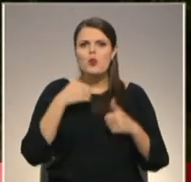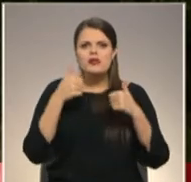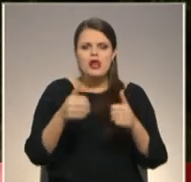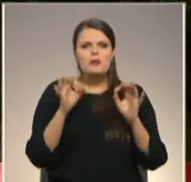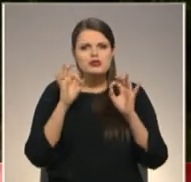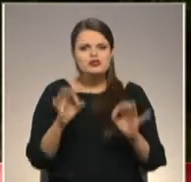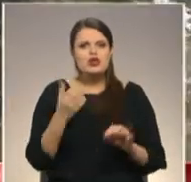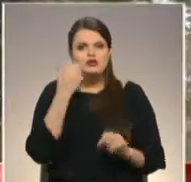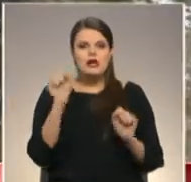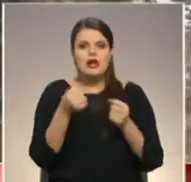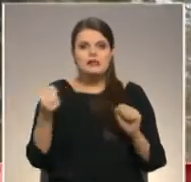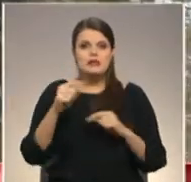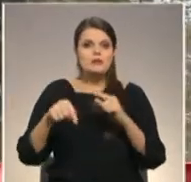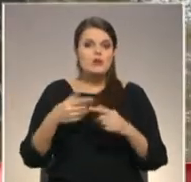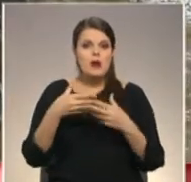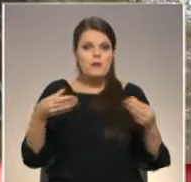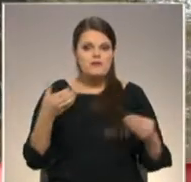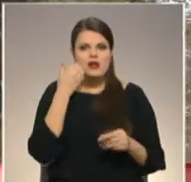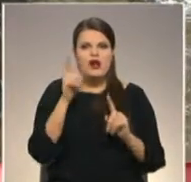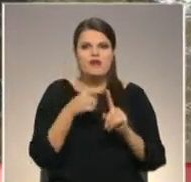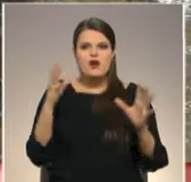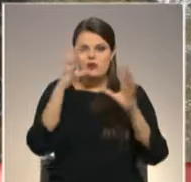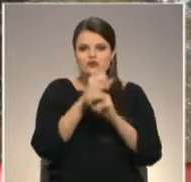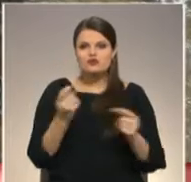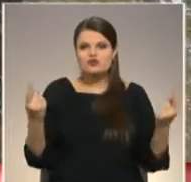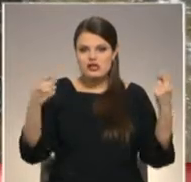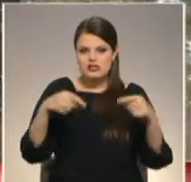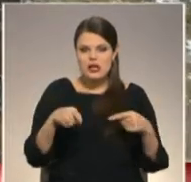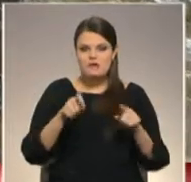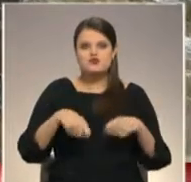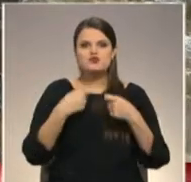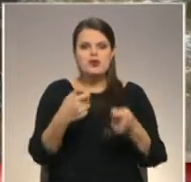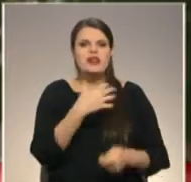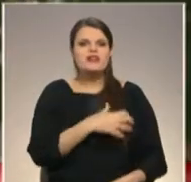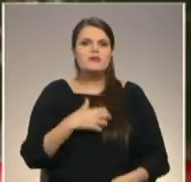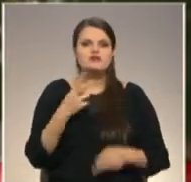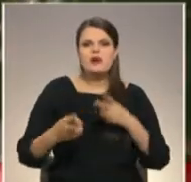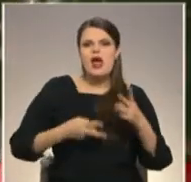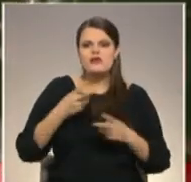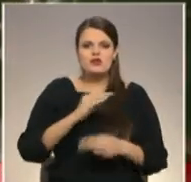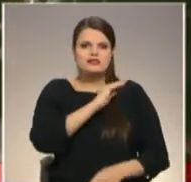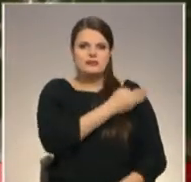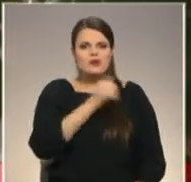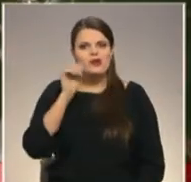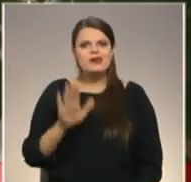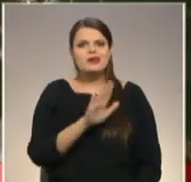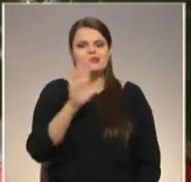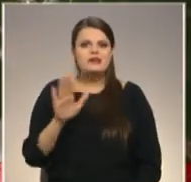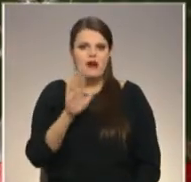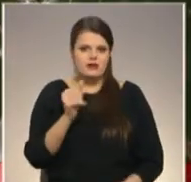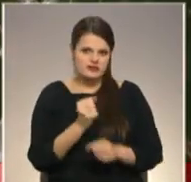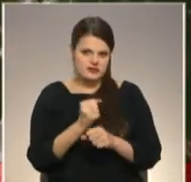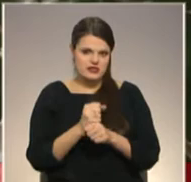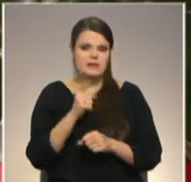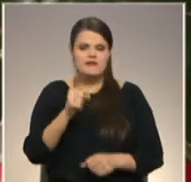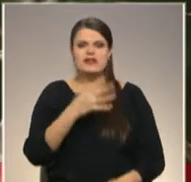tieši tad, kad ziemu nomaina pavasars, kad esot vēl tumšais laiks. Kļavu sulas dodot nepieciešamo enerģiju un spēku ikdienas gaitām. Gitas ģimenei